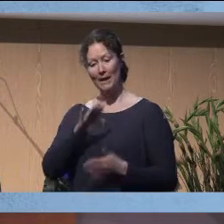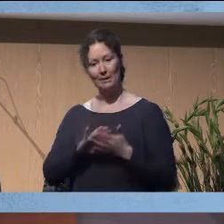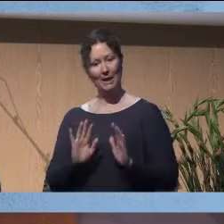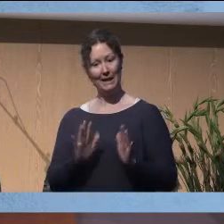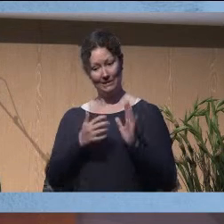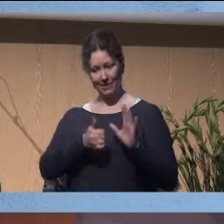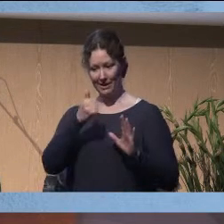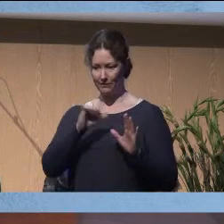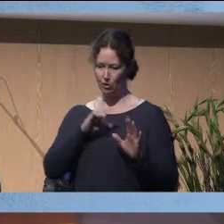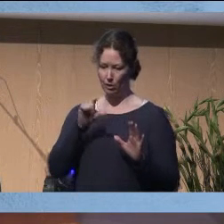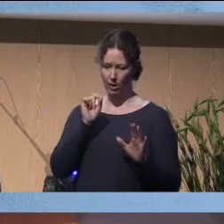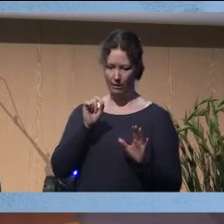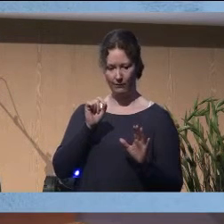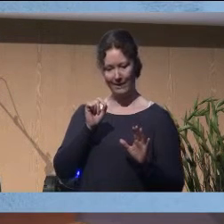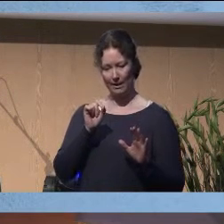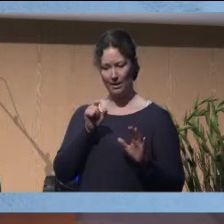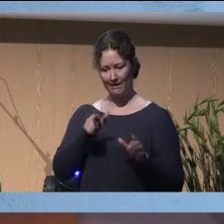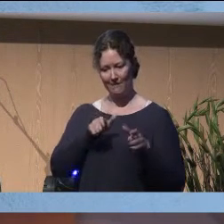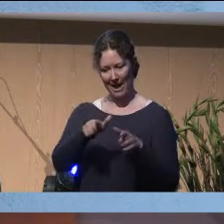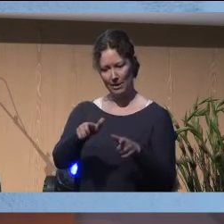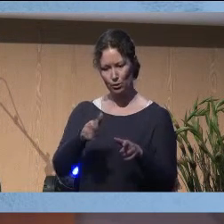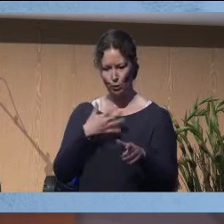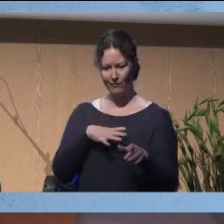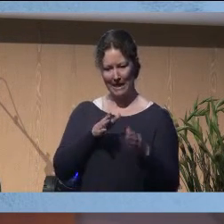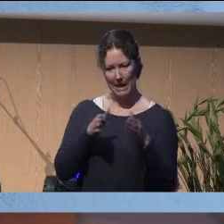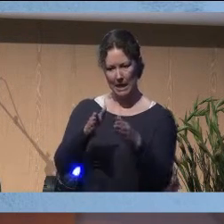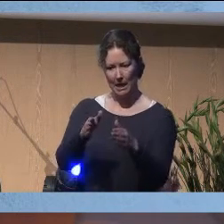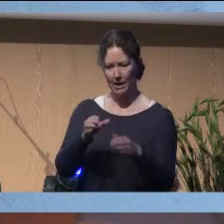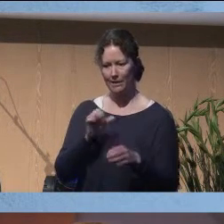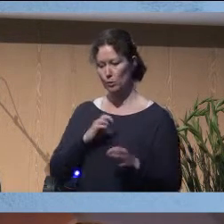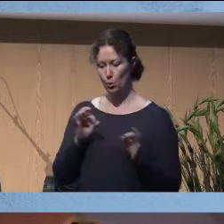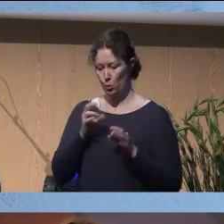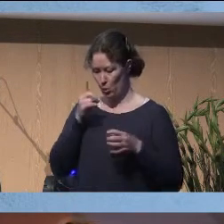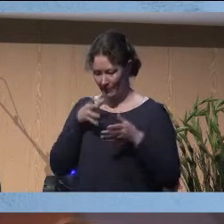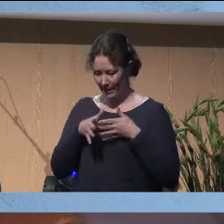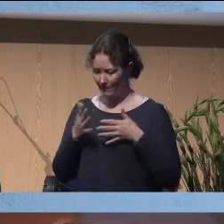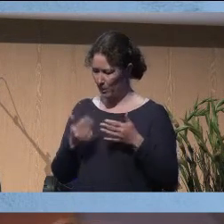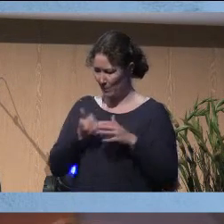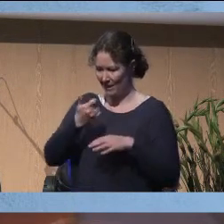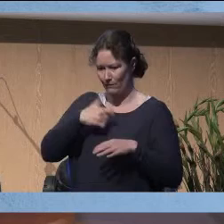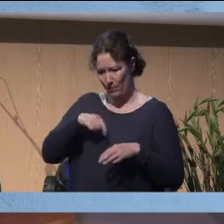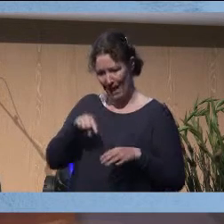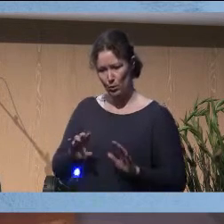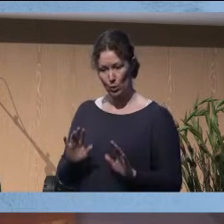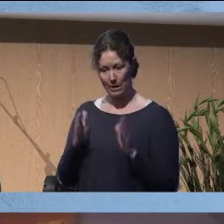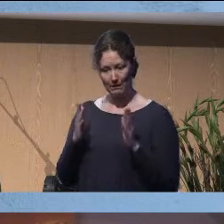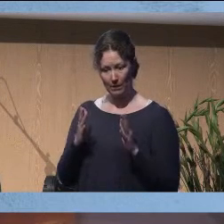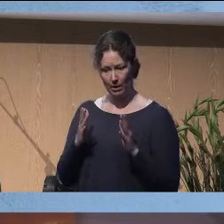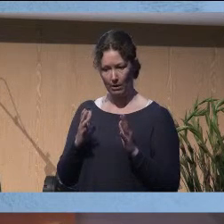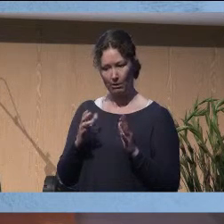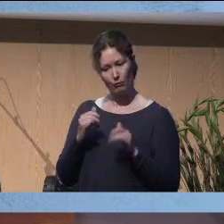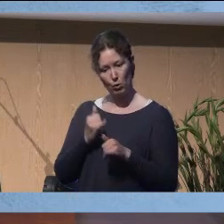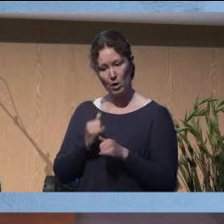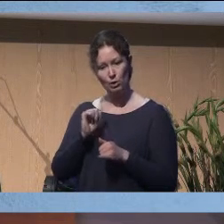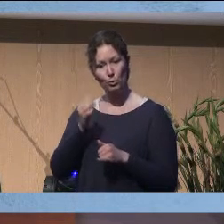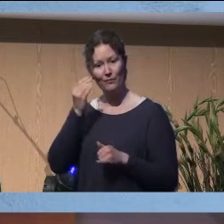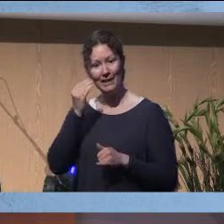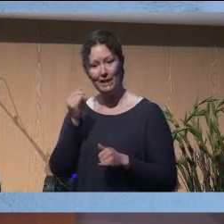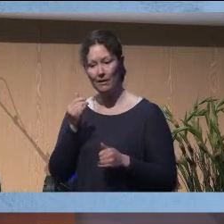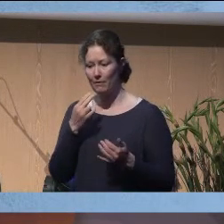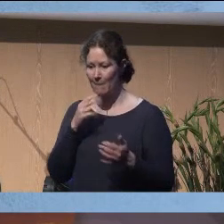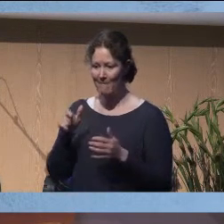viktig hvis du skal finne veien du skal gå. Hvis ikke du har tenkt gjennom hva viktig for deg I livet, ja, hvordan vet du da hvilken vei du skal